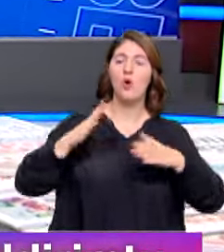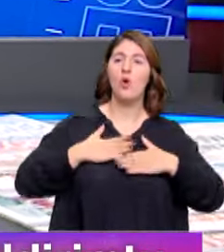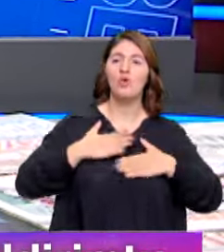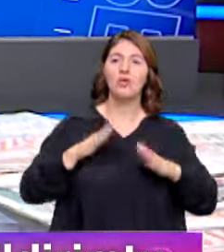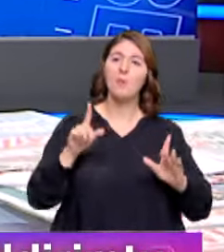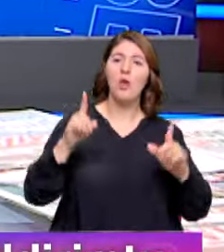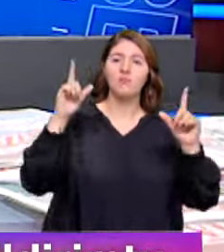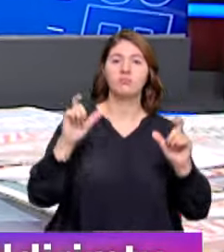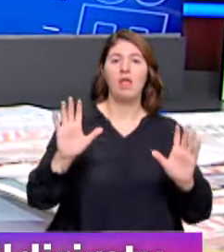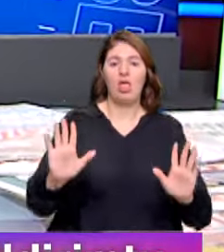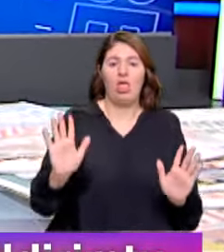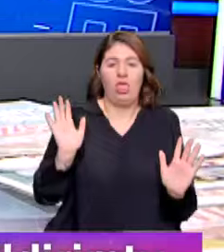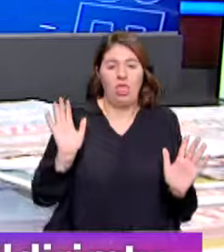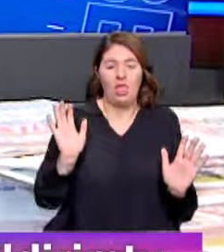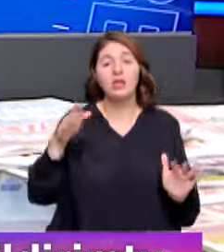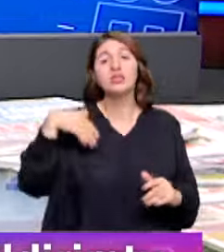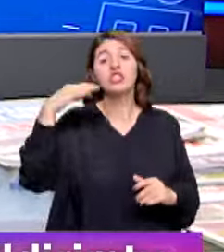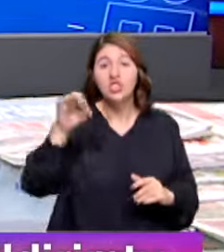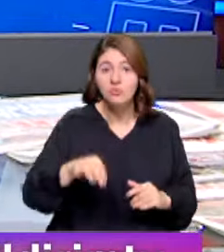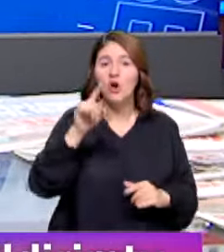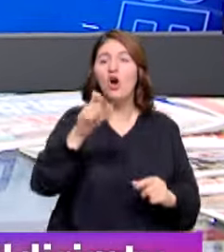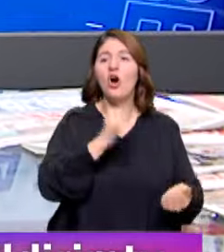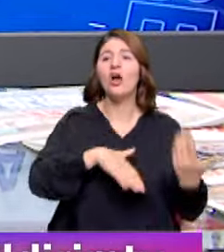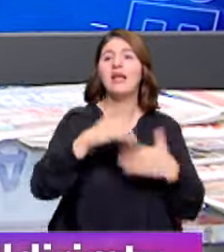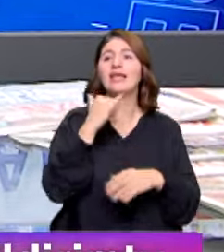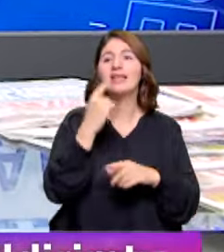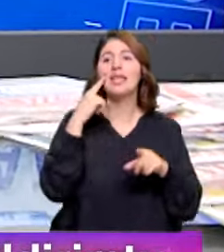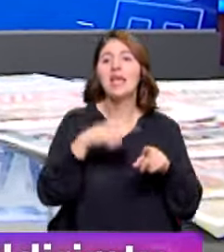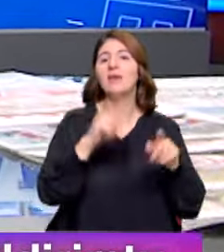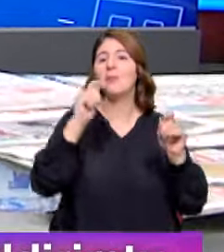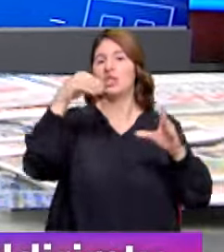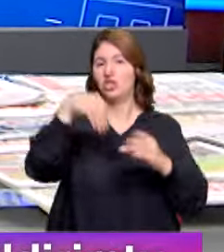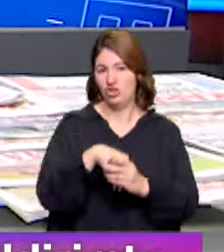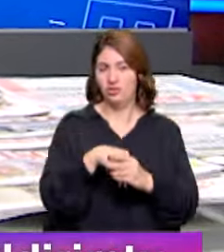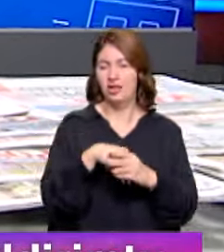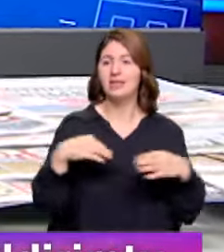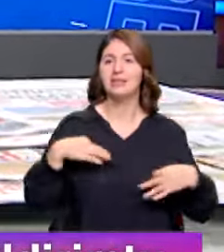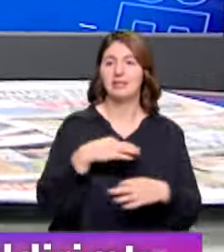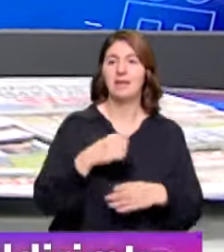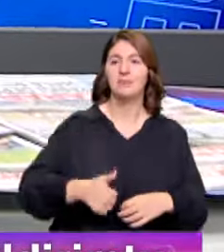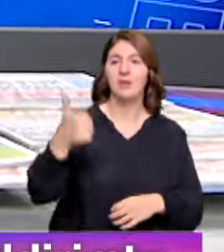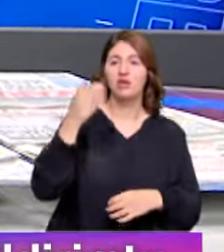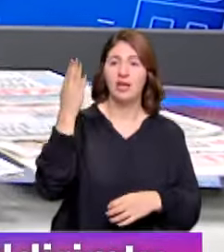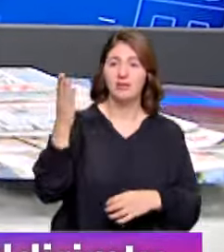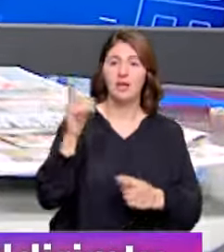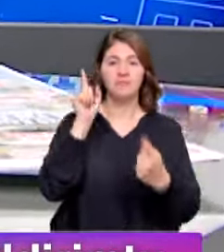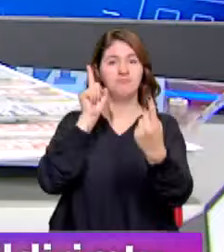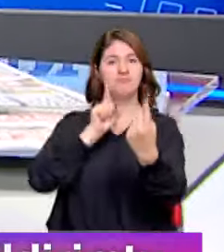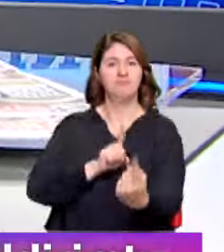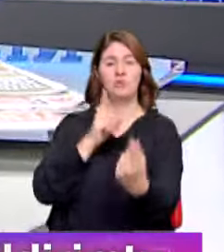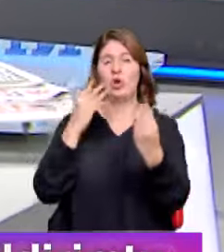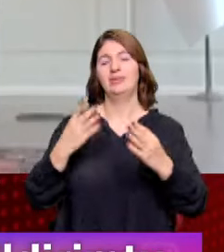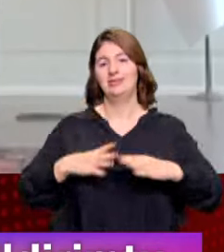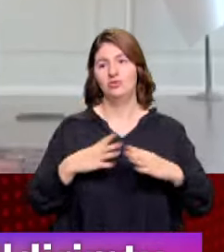önünde böylece kala kaldı. Şimdi o olayları yakından takip etmek adına Sayın Başkan'la karşı karşıya